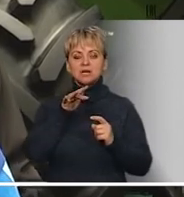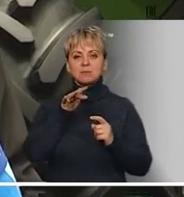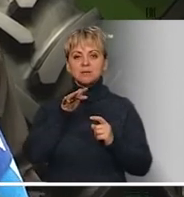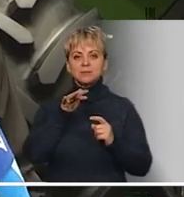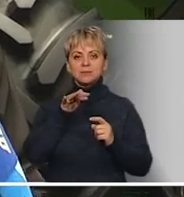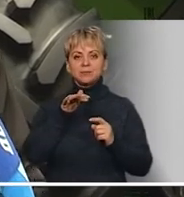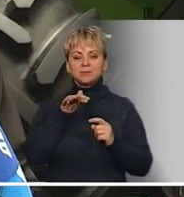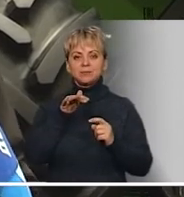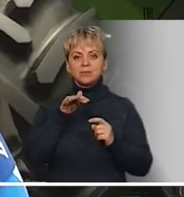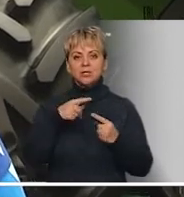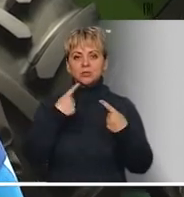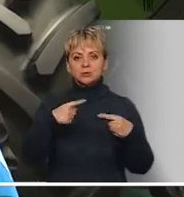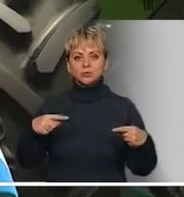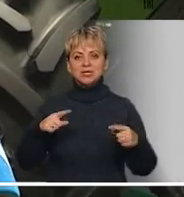время.